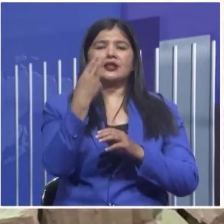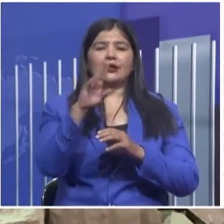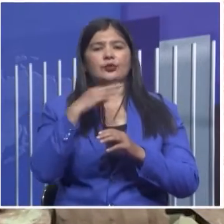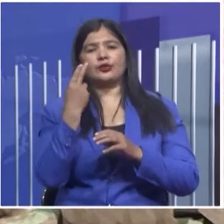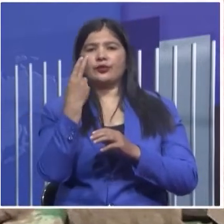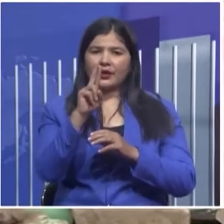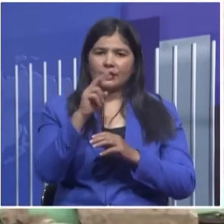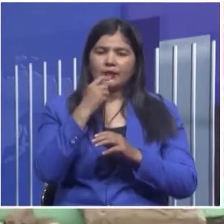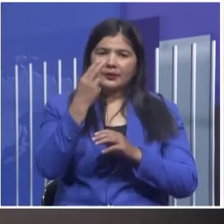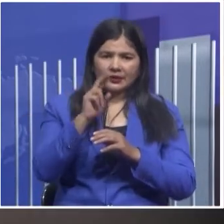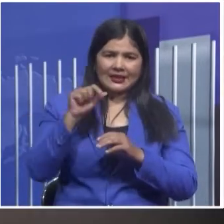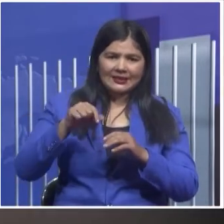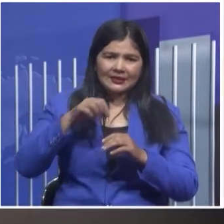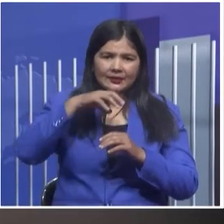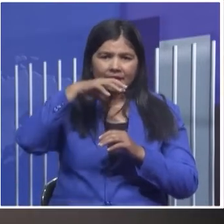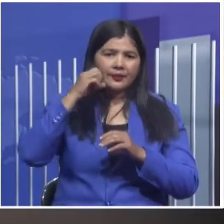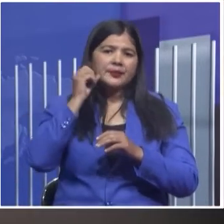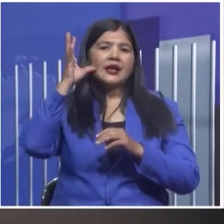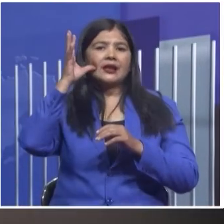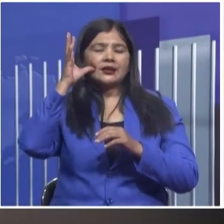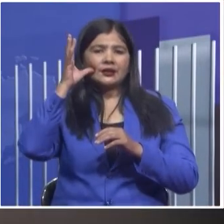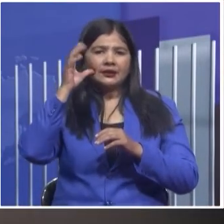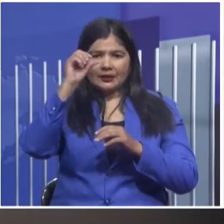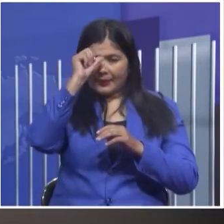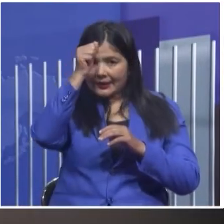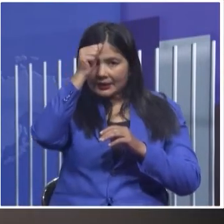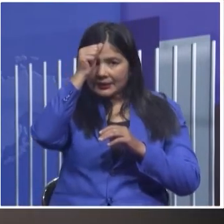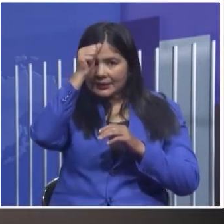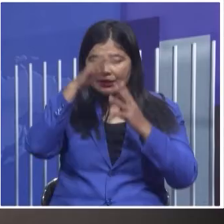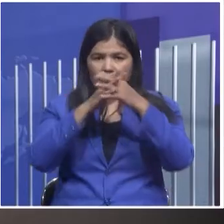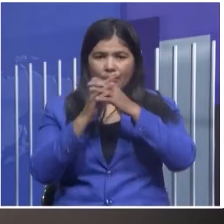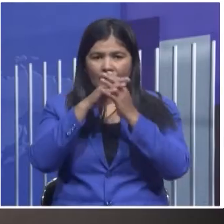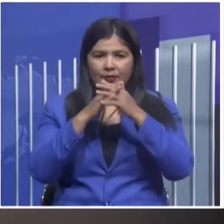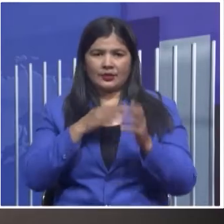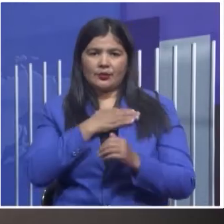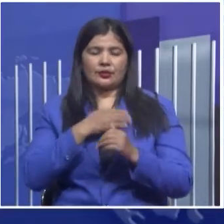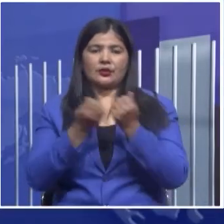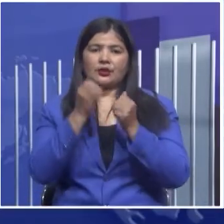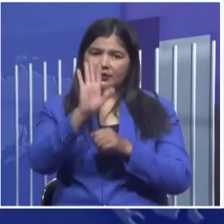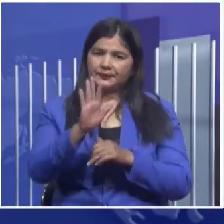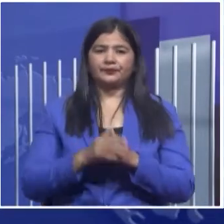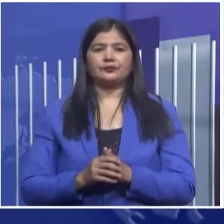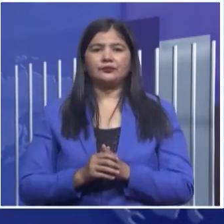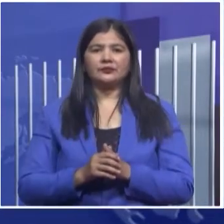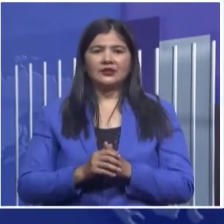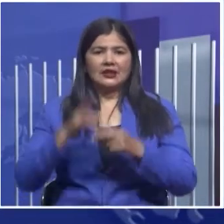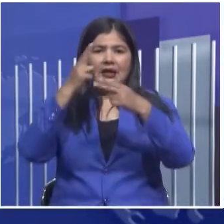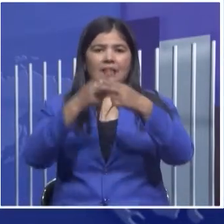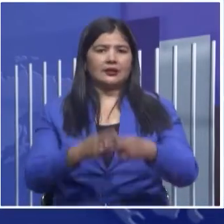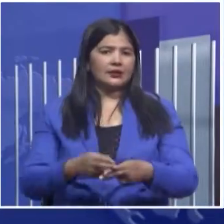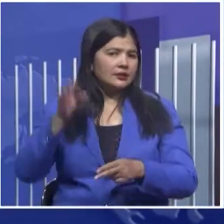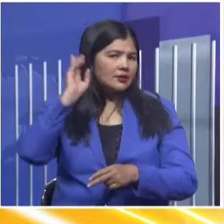छ। यसैबीच आज बिहानै भारतको अरुणाचल प्रदेशमा पनि भूकम्पको धक्का महसुस गरिएको छ। अब आर्थिक